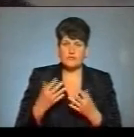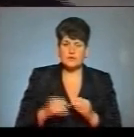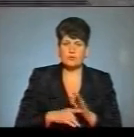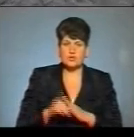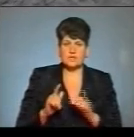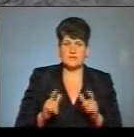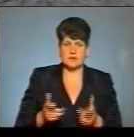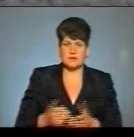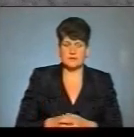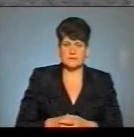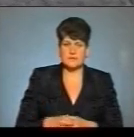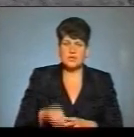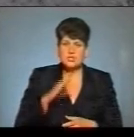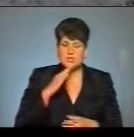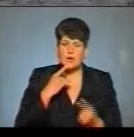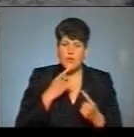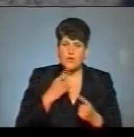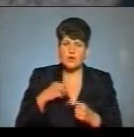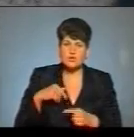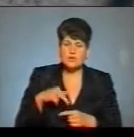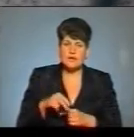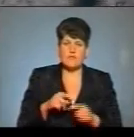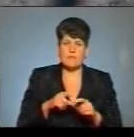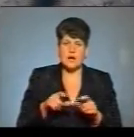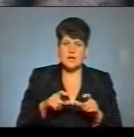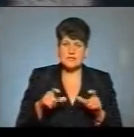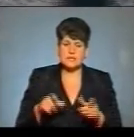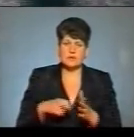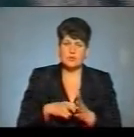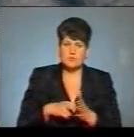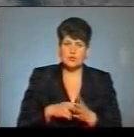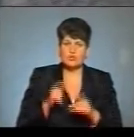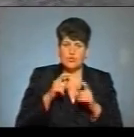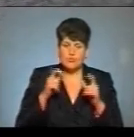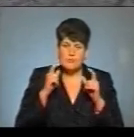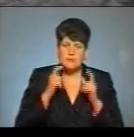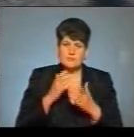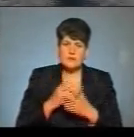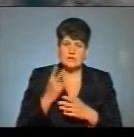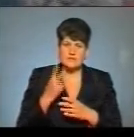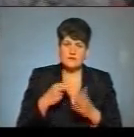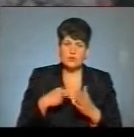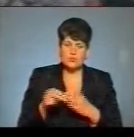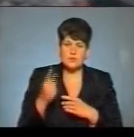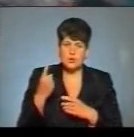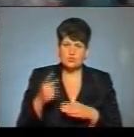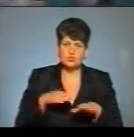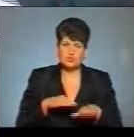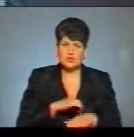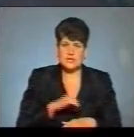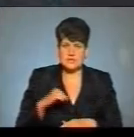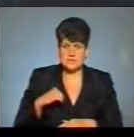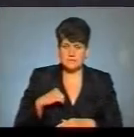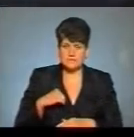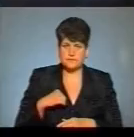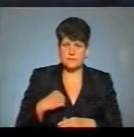почався карантин. Жінка каже, якщо й виходить до магазину чи до поштового відділення, то у масці. Має дві куплених, а одну пошила сама.